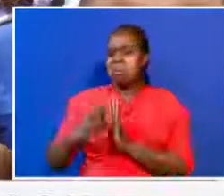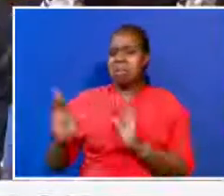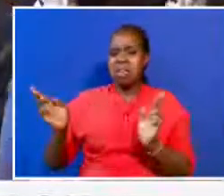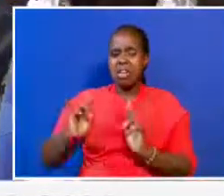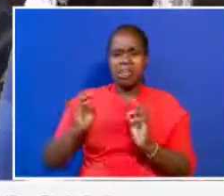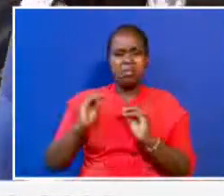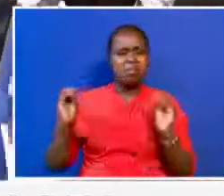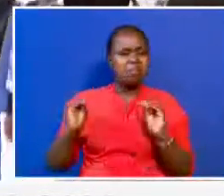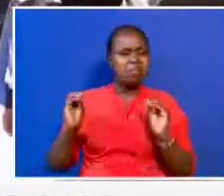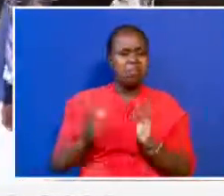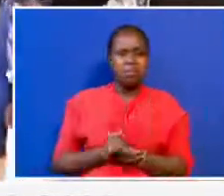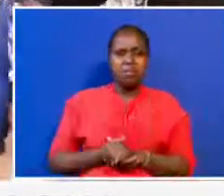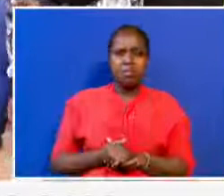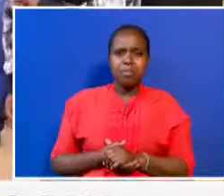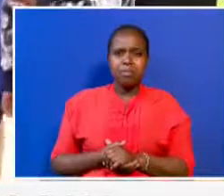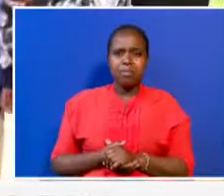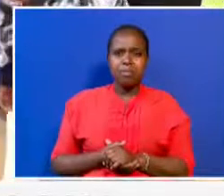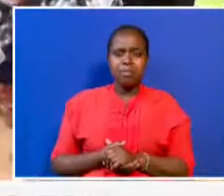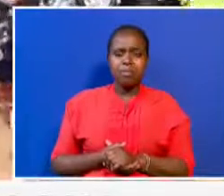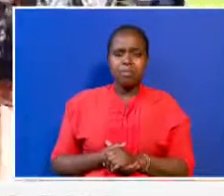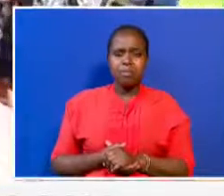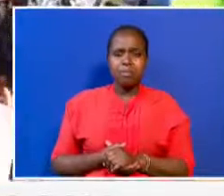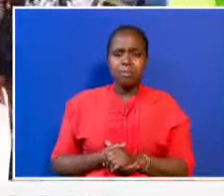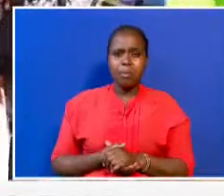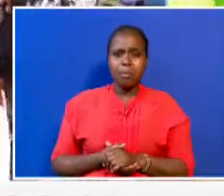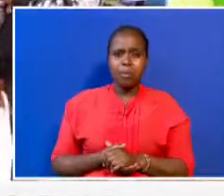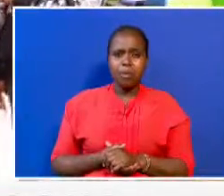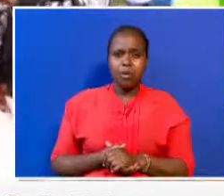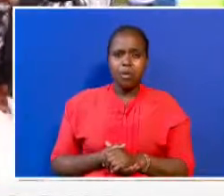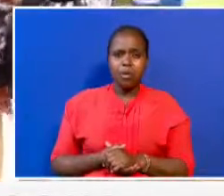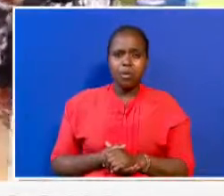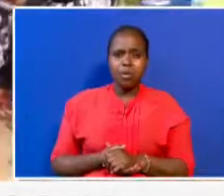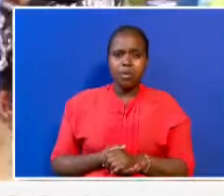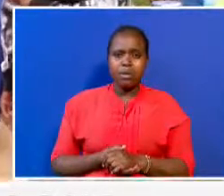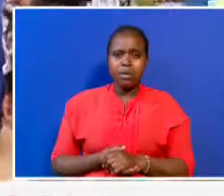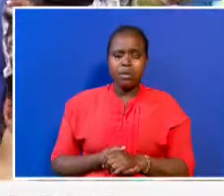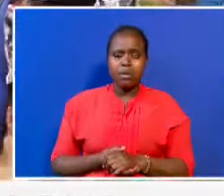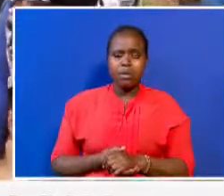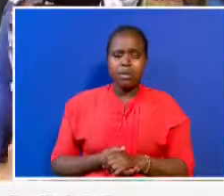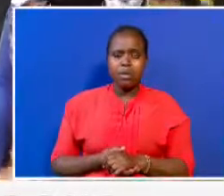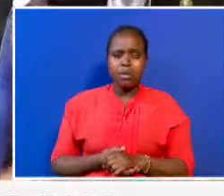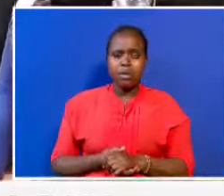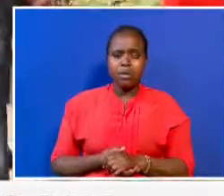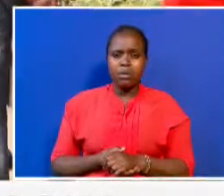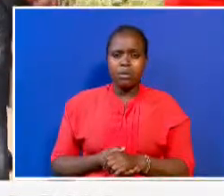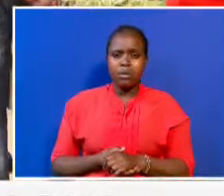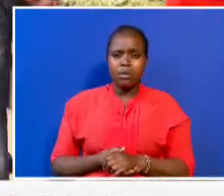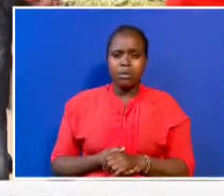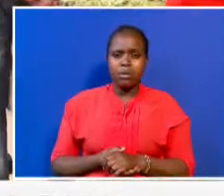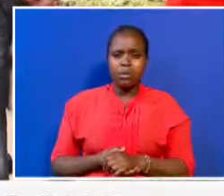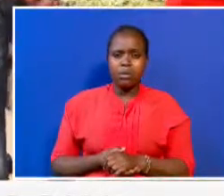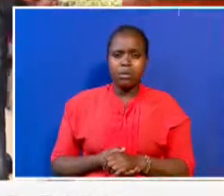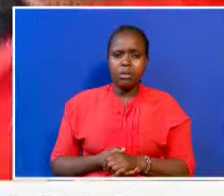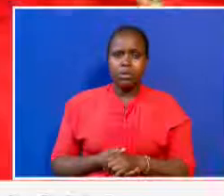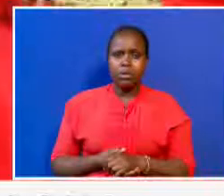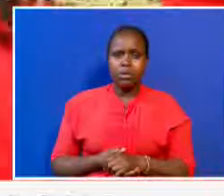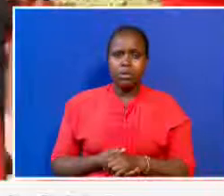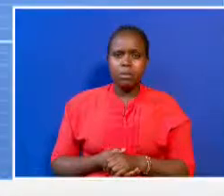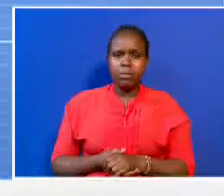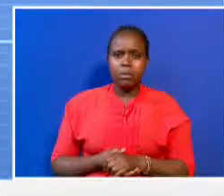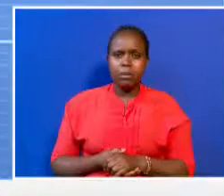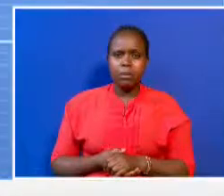part in it. Nikiripotia Mwale wa Kirk, mimi ni Vincent Kirosi.